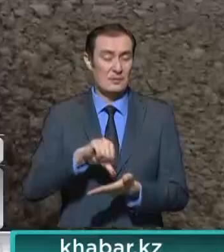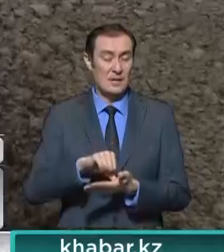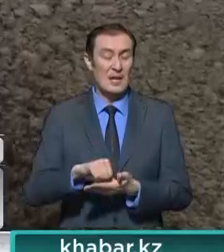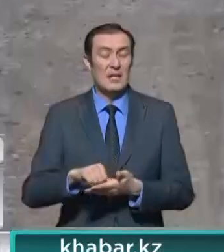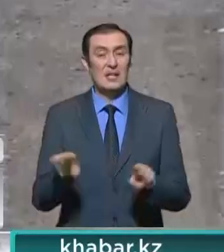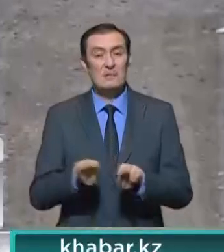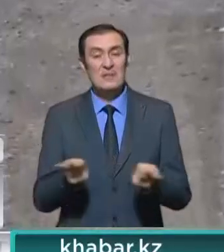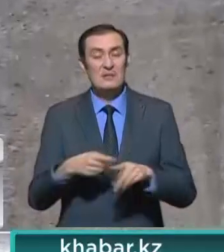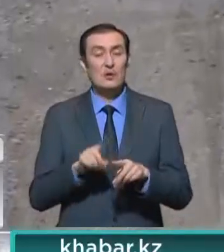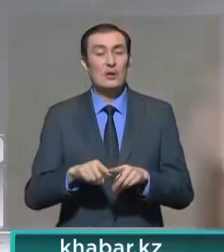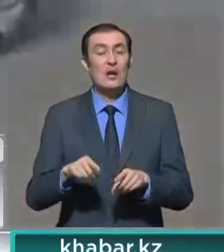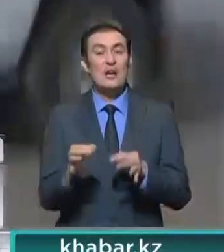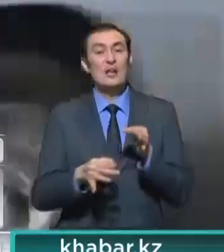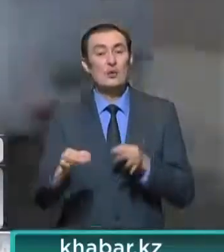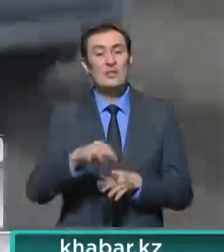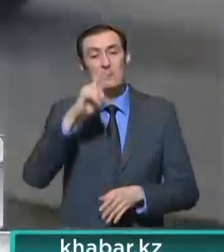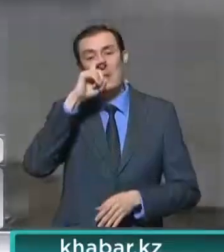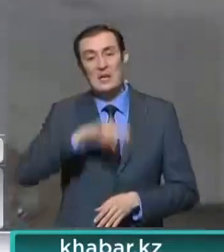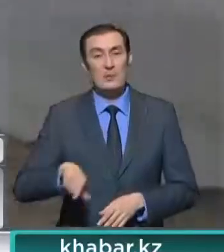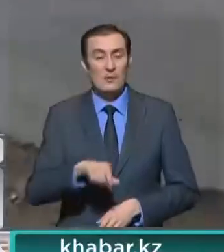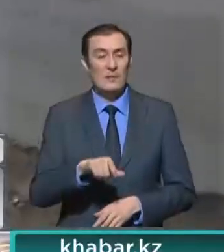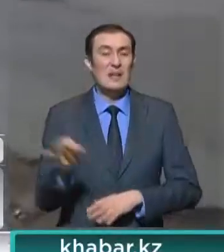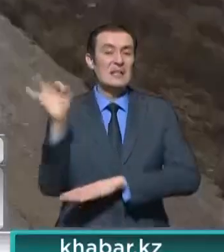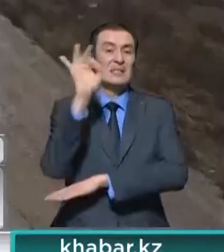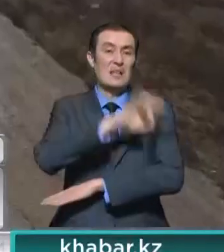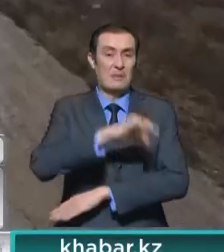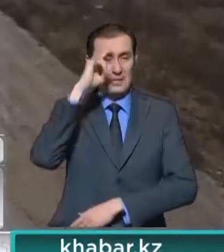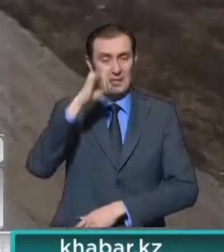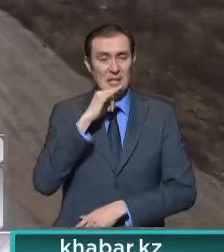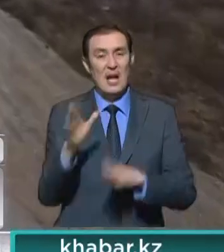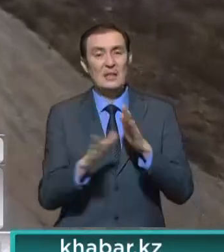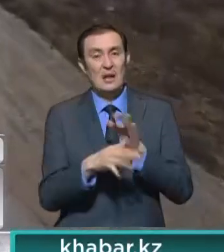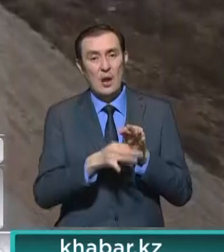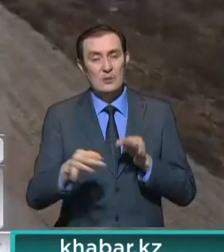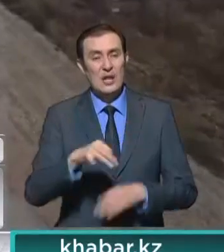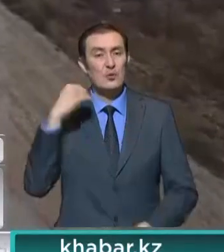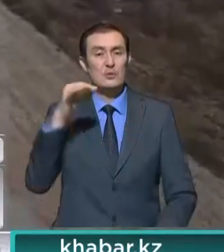ведомстве назвали регионы с худшими дорогами. Это Запад республики, Атырауская и